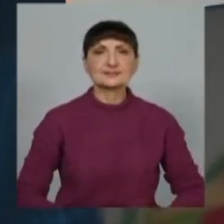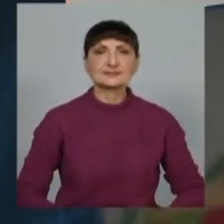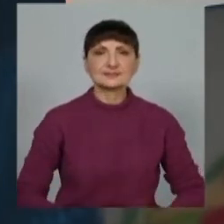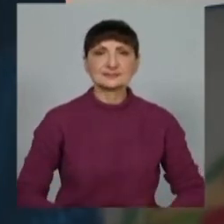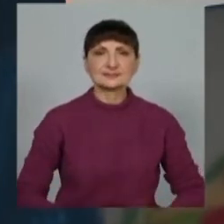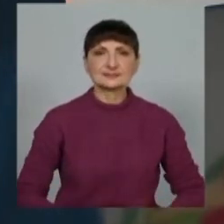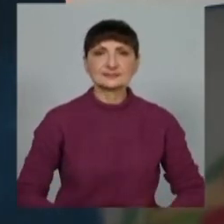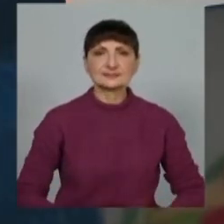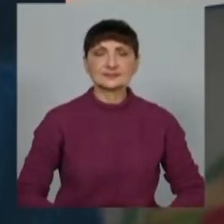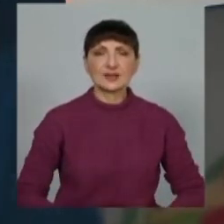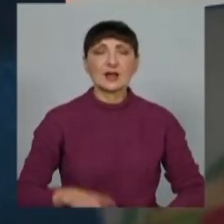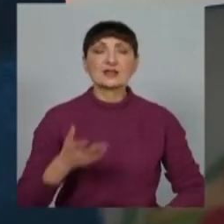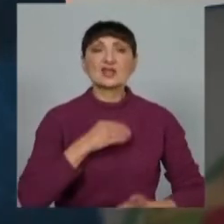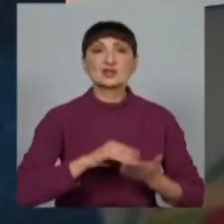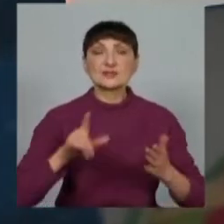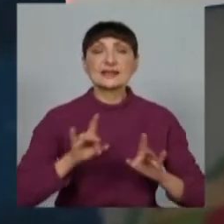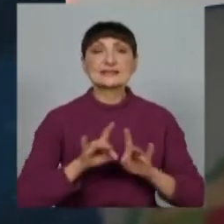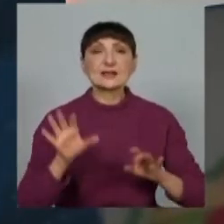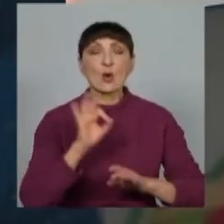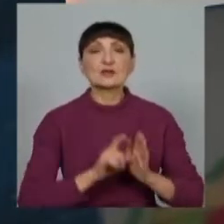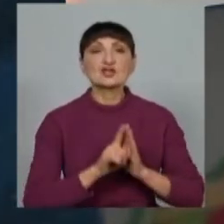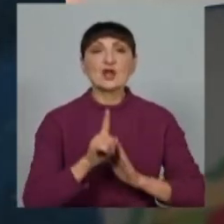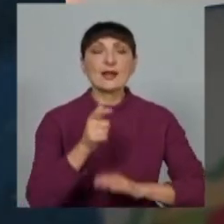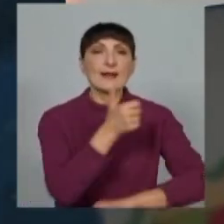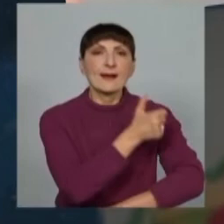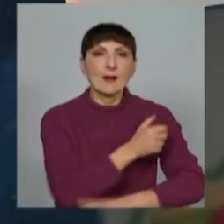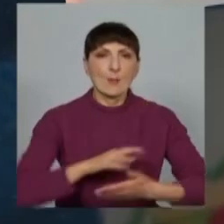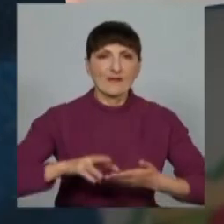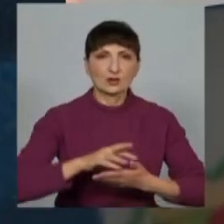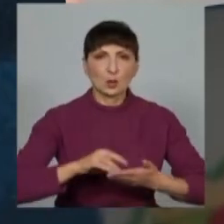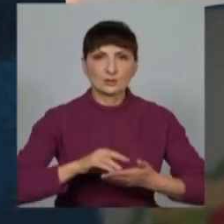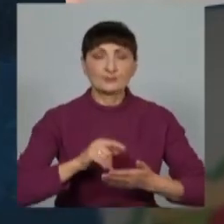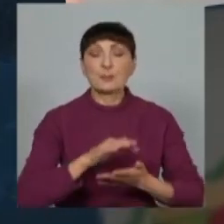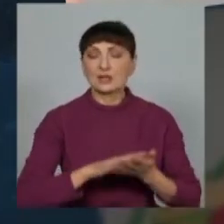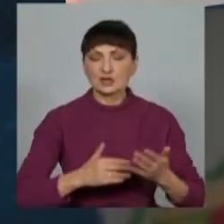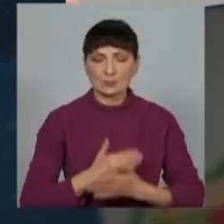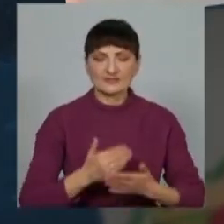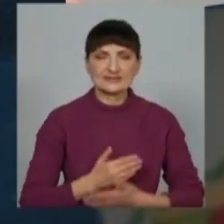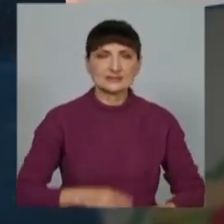Дина Жанабекова рассказала о начале ревакцинации. А мы продолжаем.